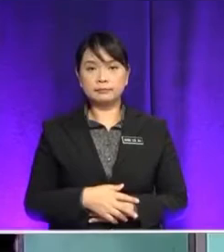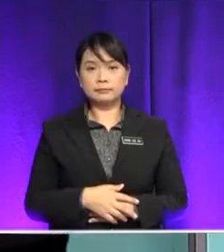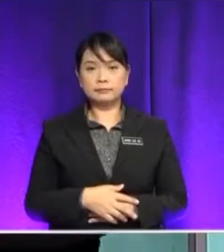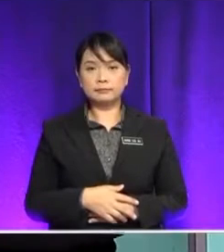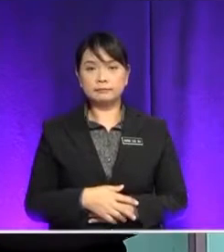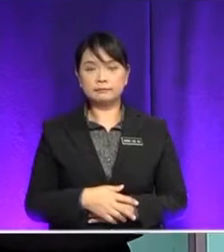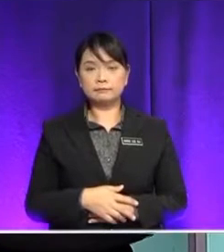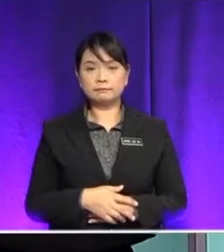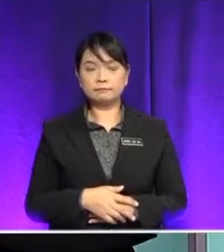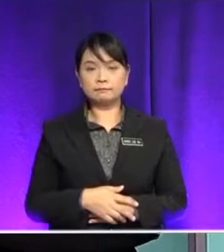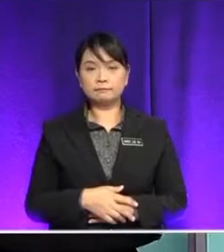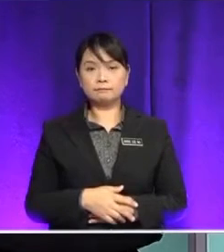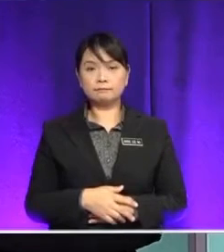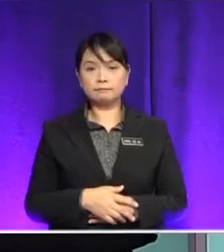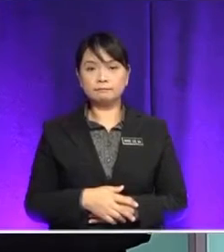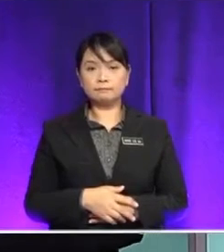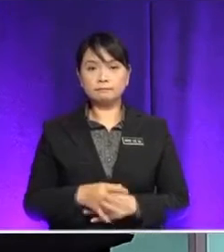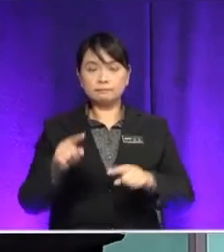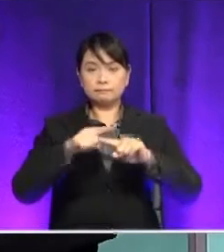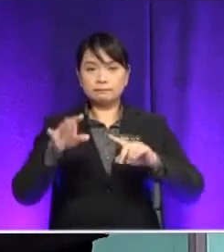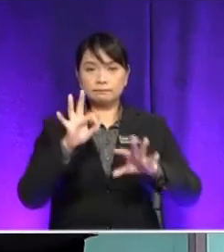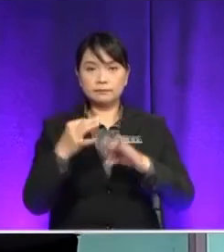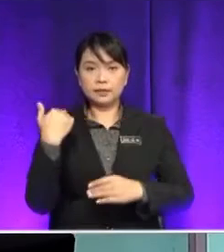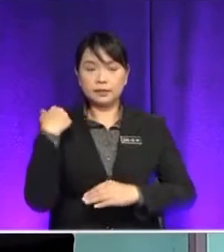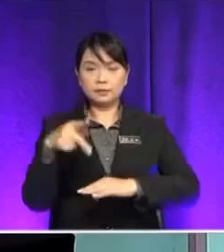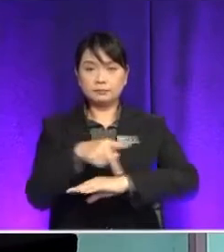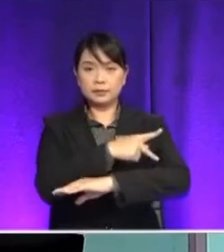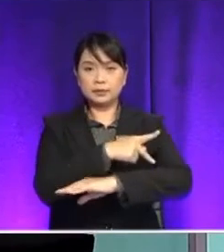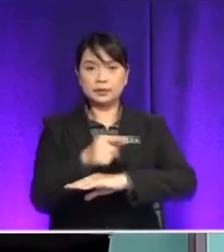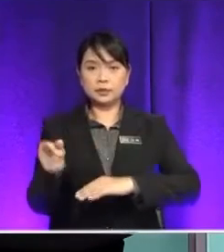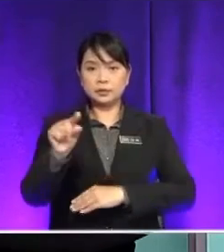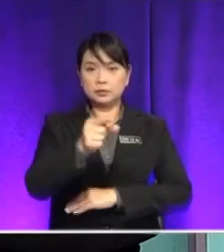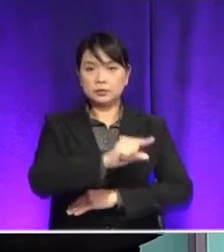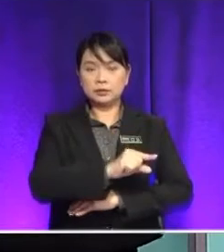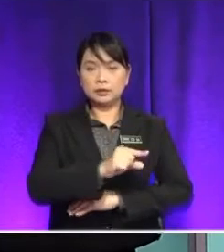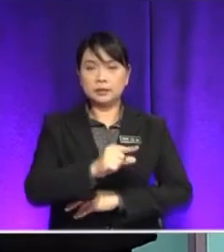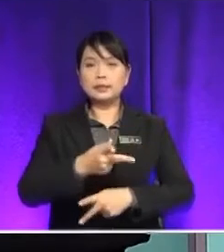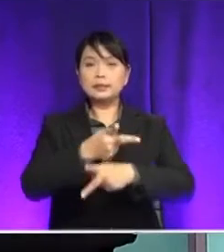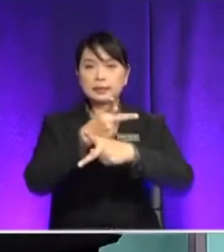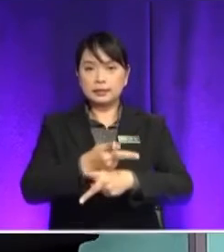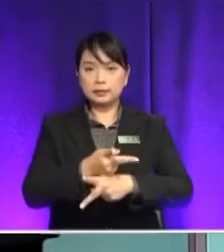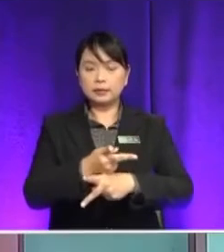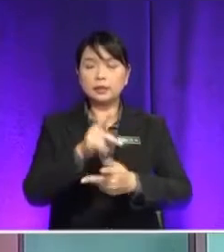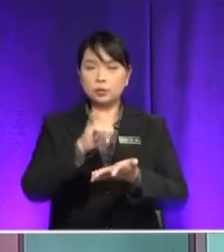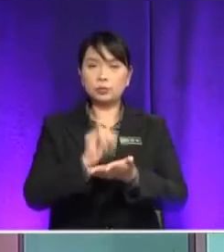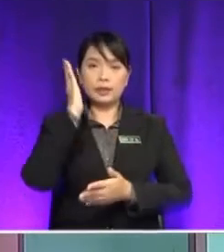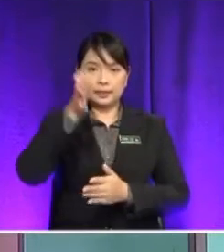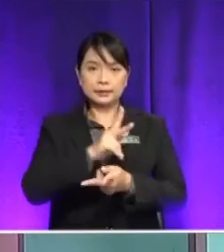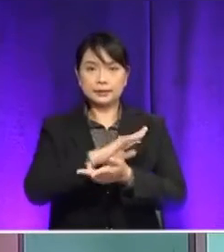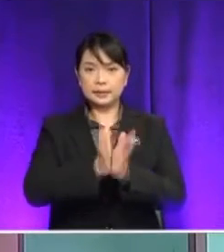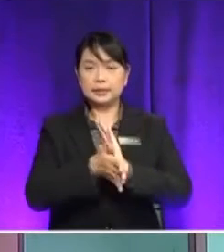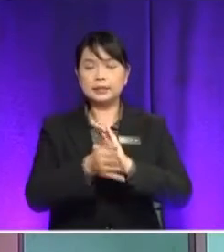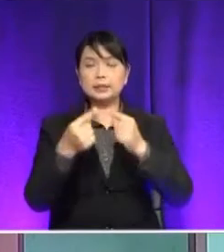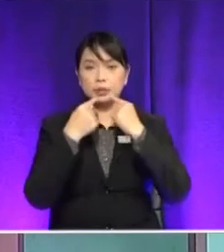depan berkurang tetapi kalau ada panjang gelombang kekal yang kerjakan jadi jawabannya di sini ada potong2